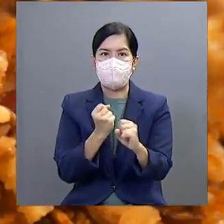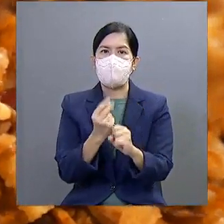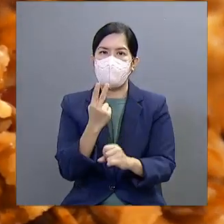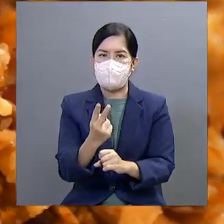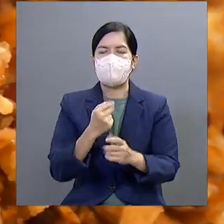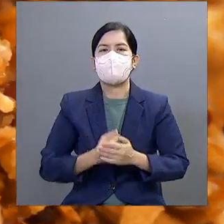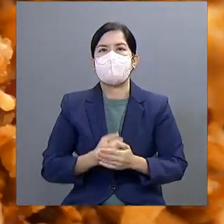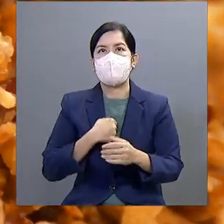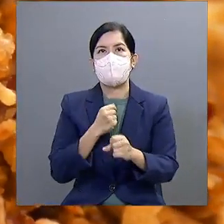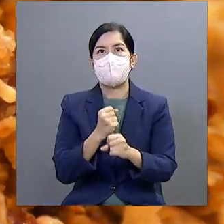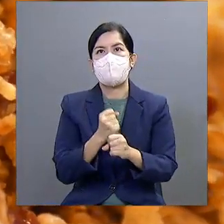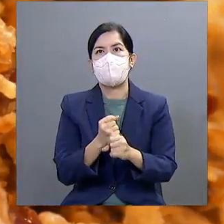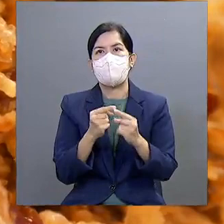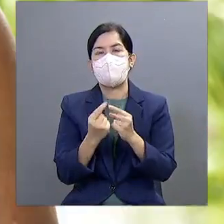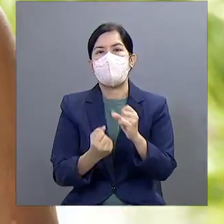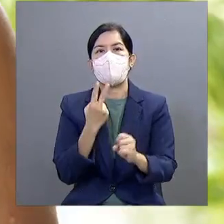ได้